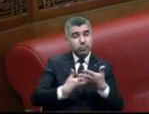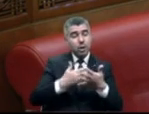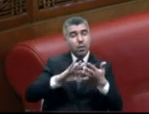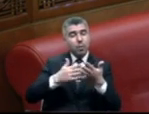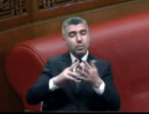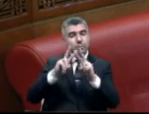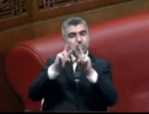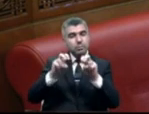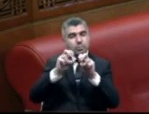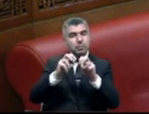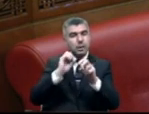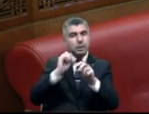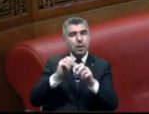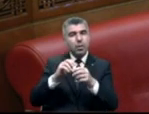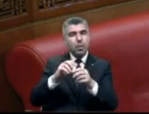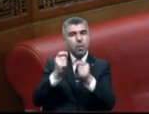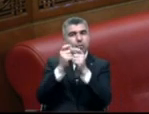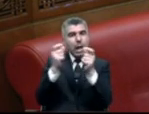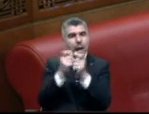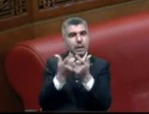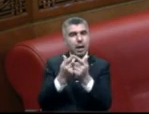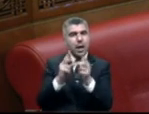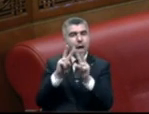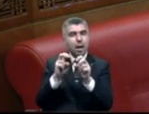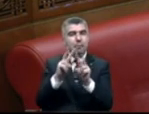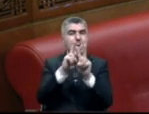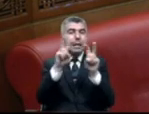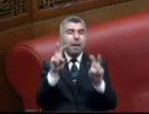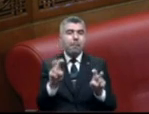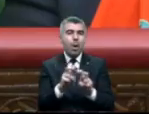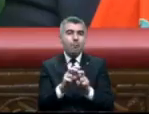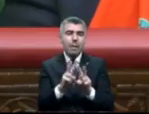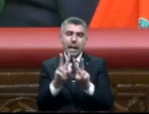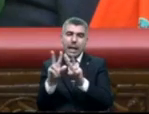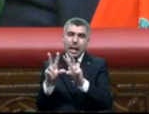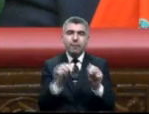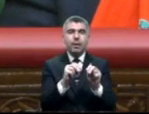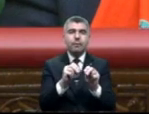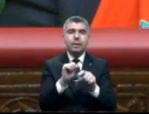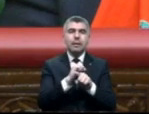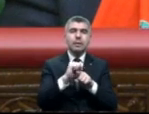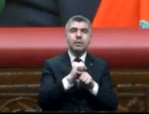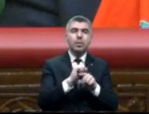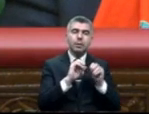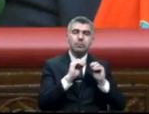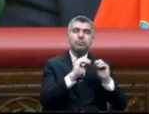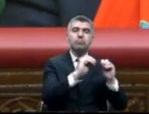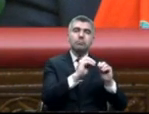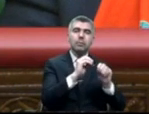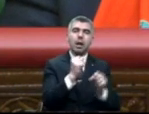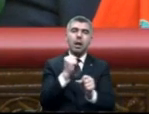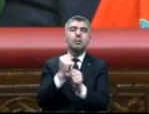أجل تحديد هذه الحاجيات القطاعية من الكفاءات وإرساء آليات مهيكلة لعقلنة تدبير سوق